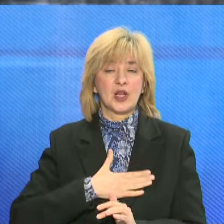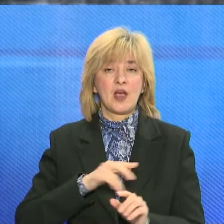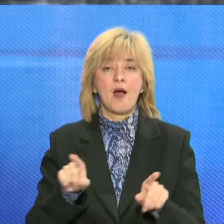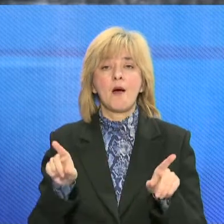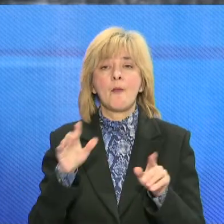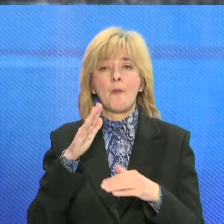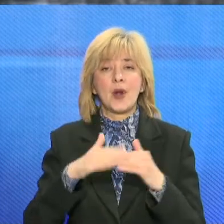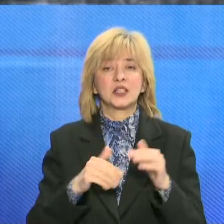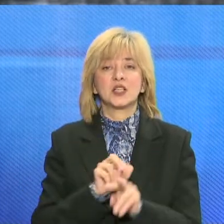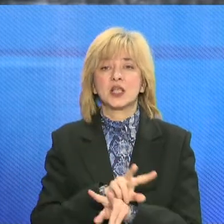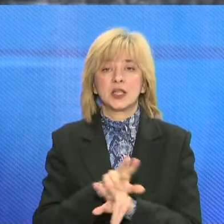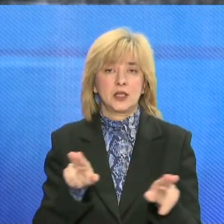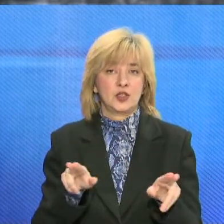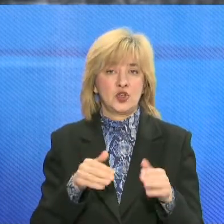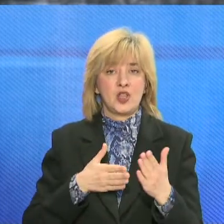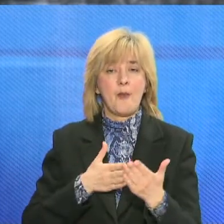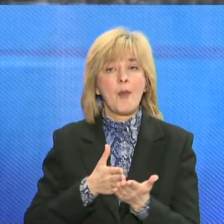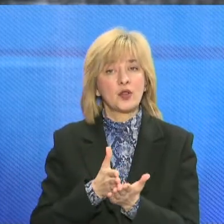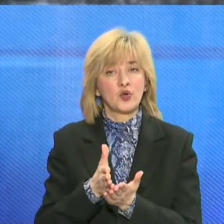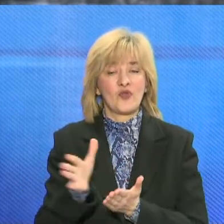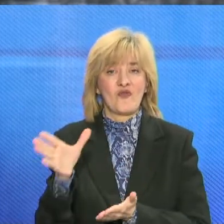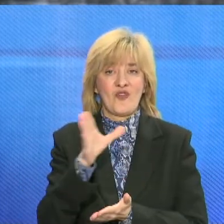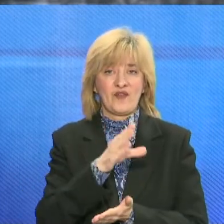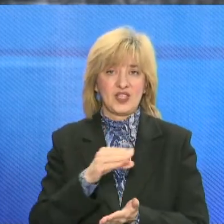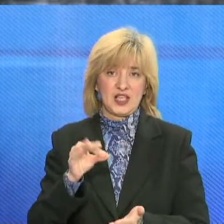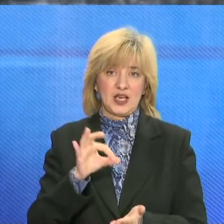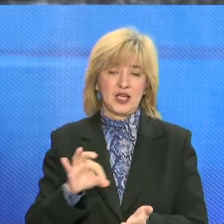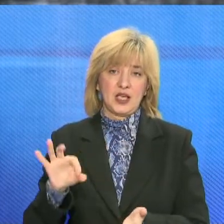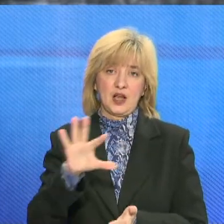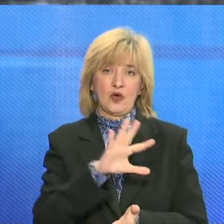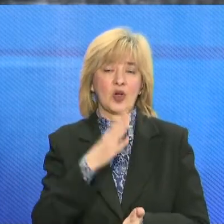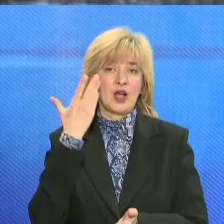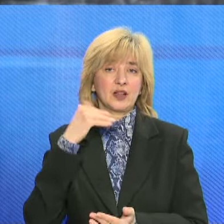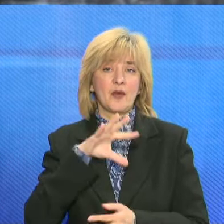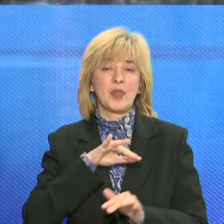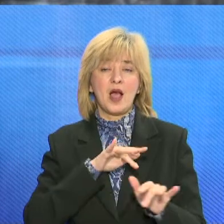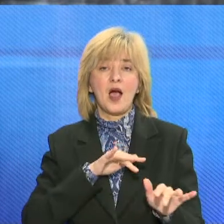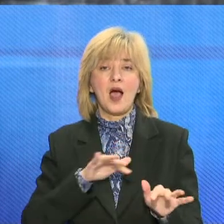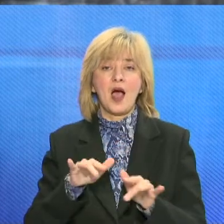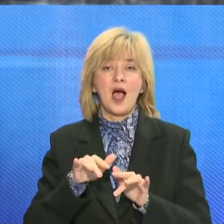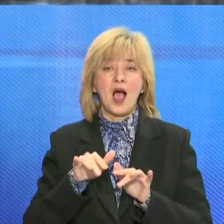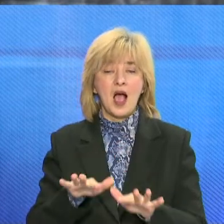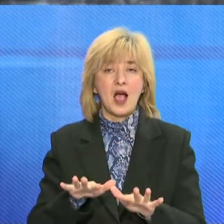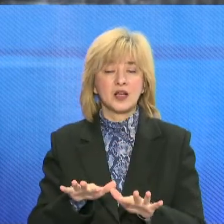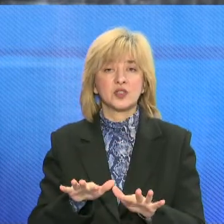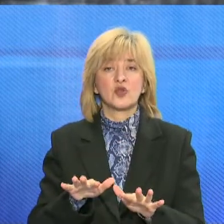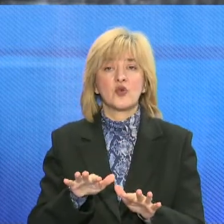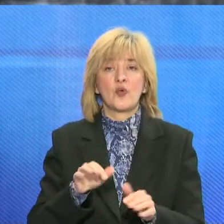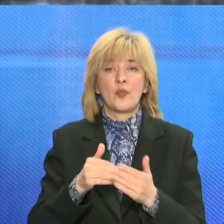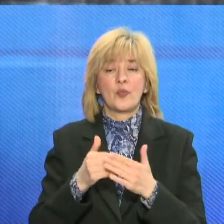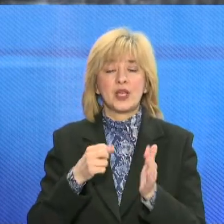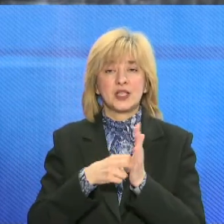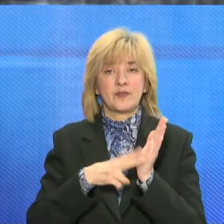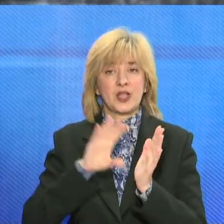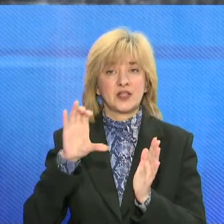идентичные подходы во всех регионах. Вот когда мы проводили акцию еще в прошлом году, накануне 17 сентября «Беларусь едины», мы видели